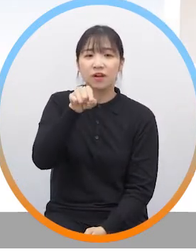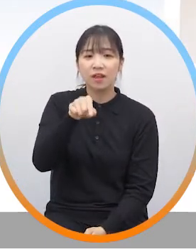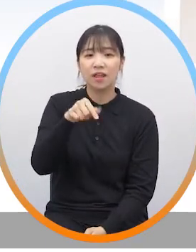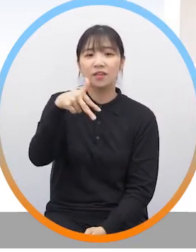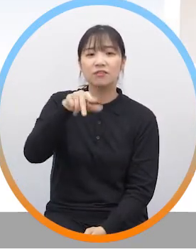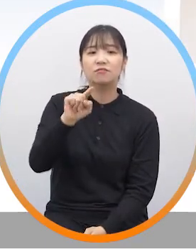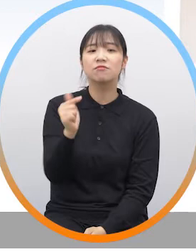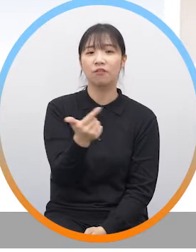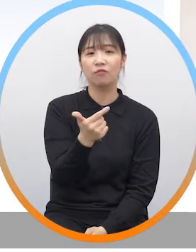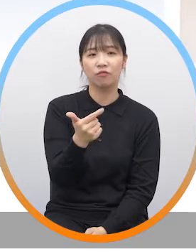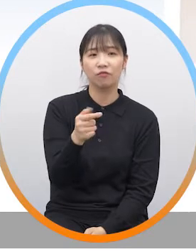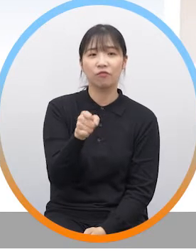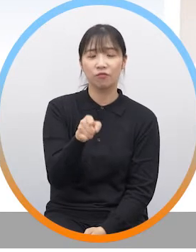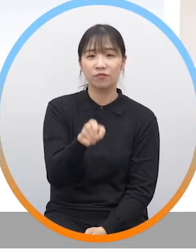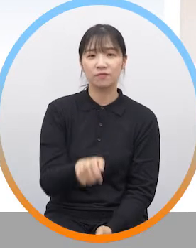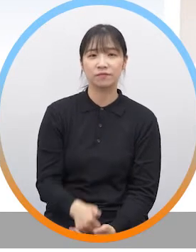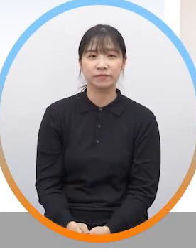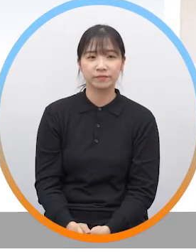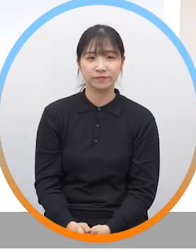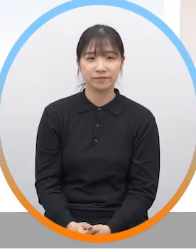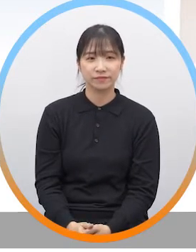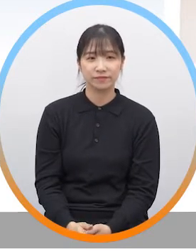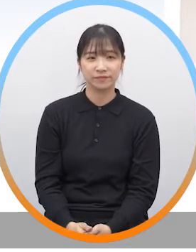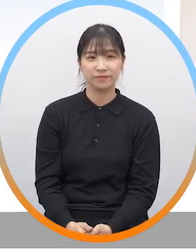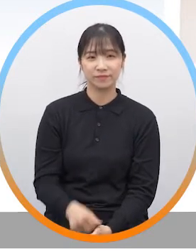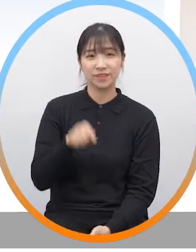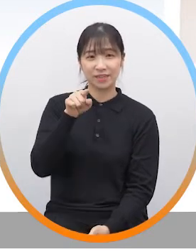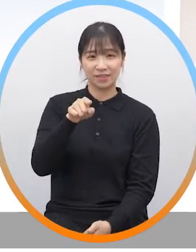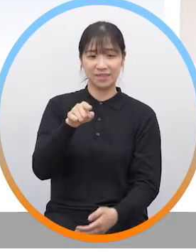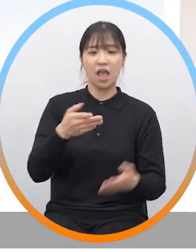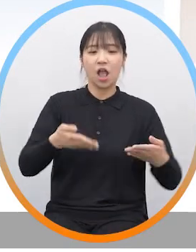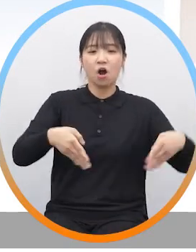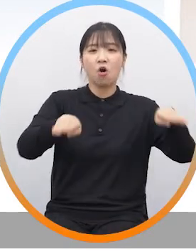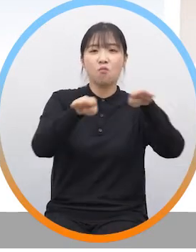게 전이라고 되어 있는데요. 그래서